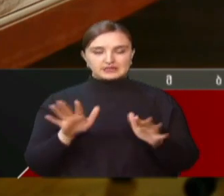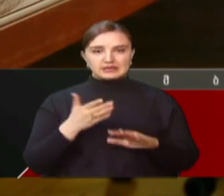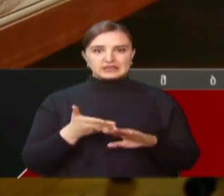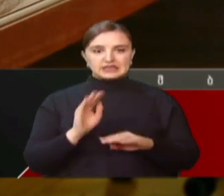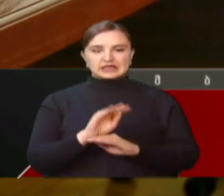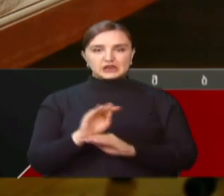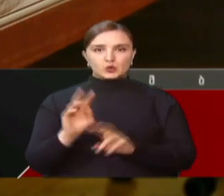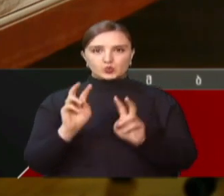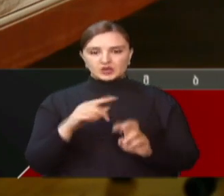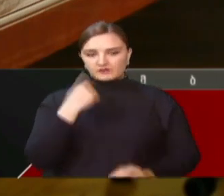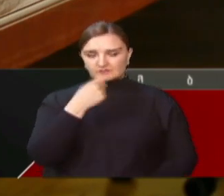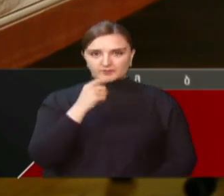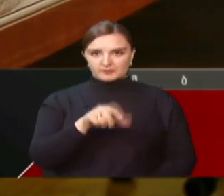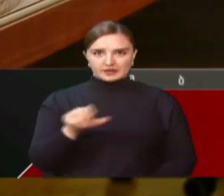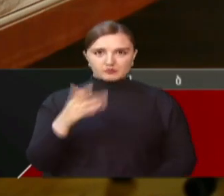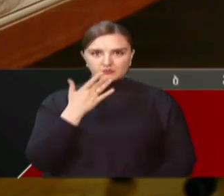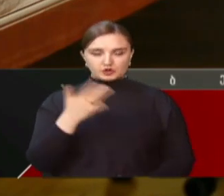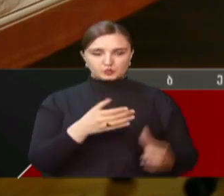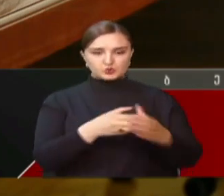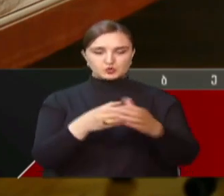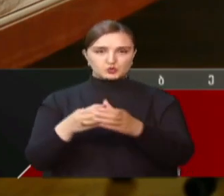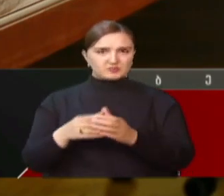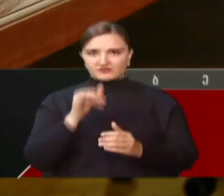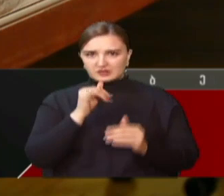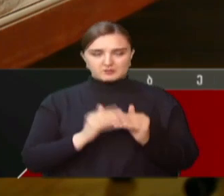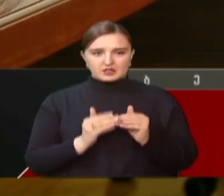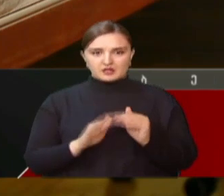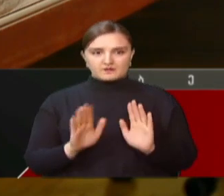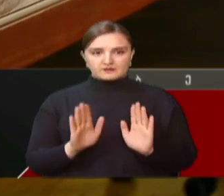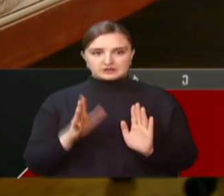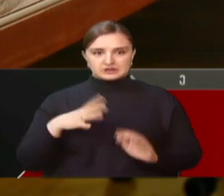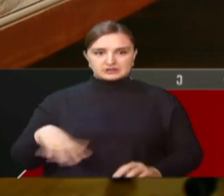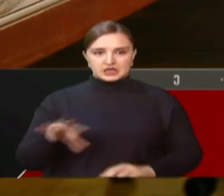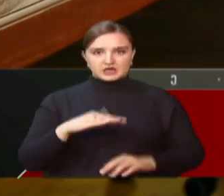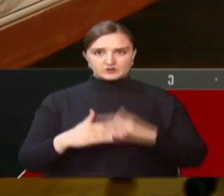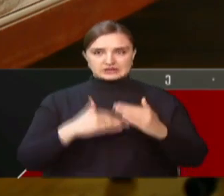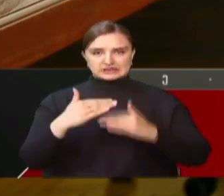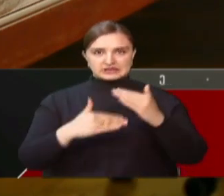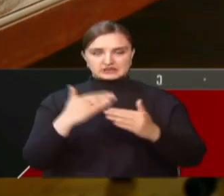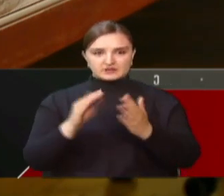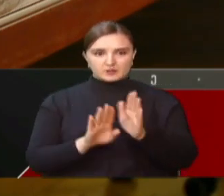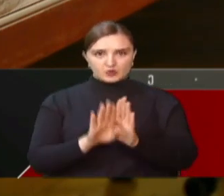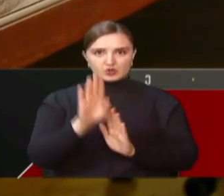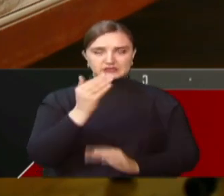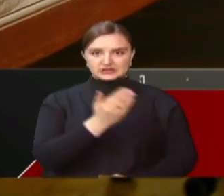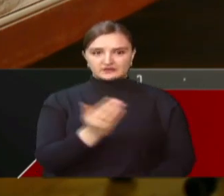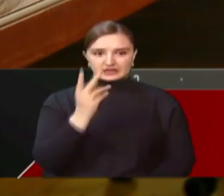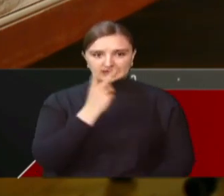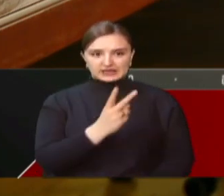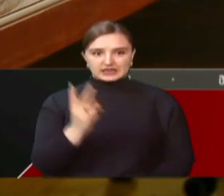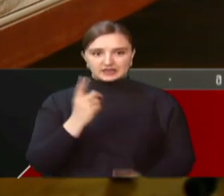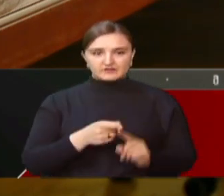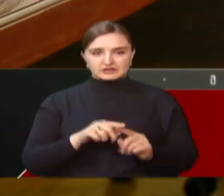Criticul atât scobili pirevi politicul jupebitski vermalaven sacartelos cinstulas progres dat cu un head out rom